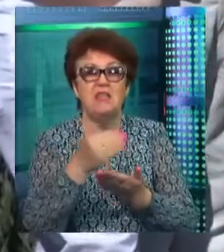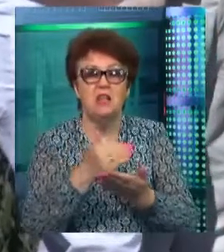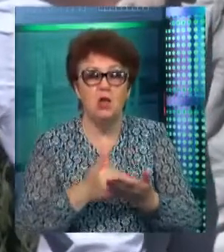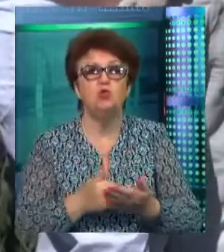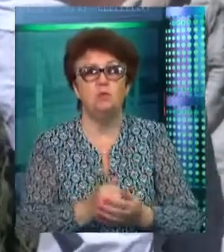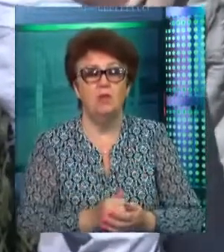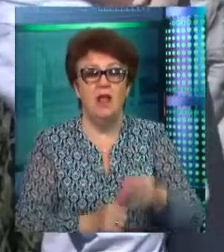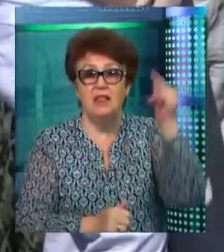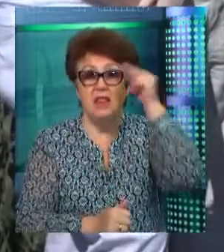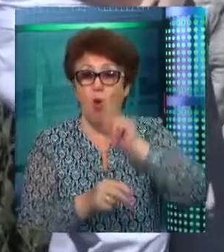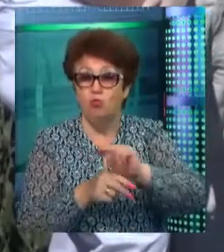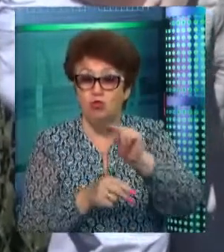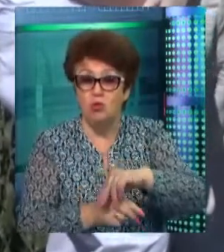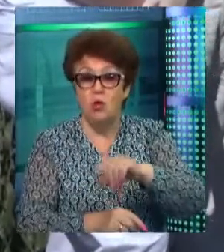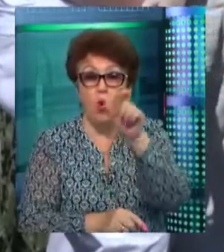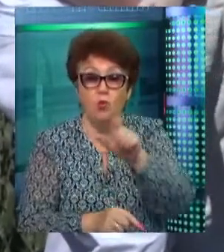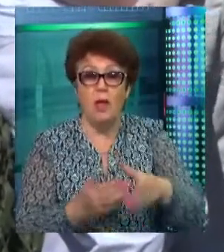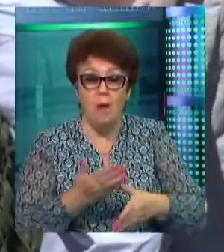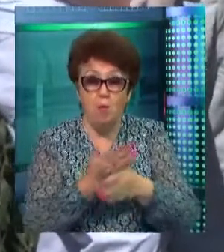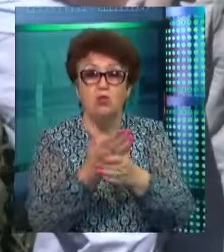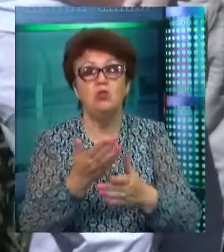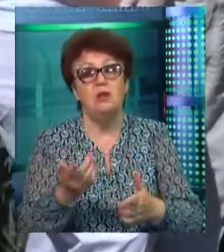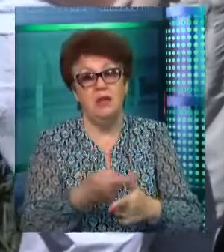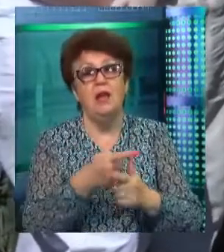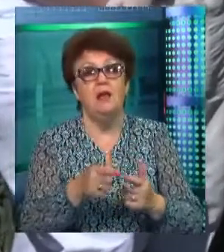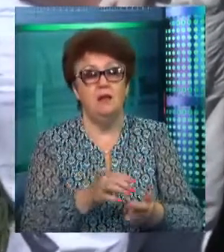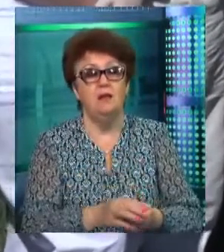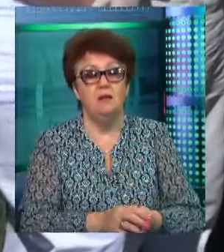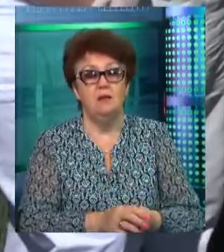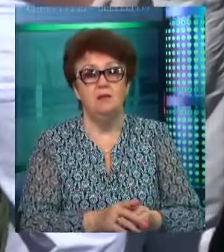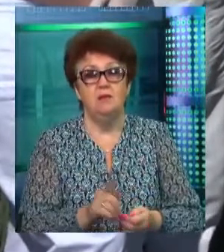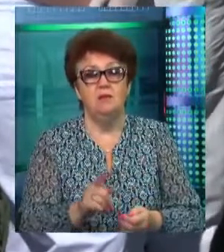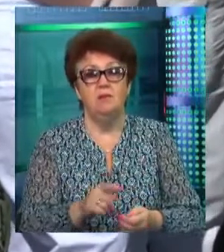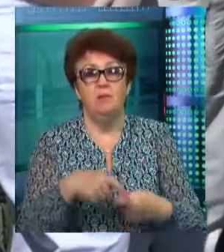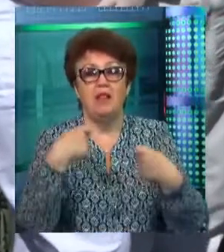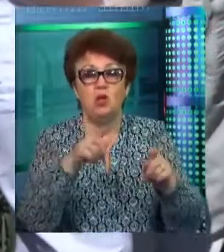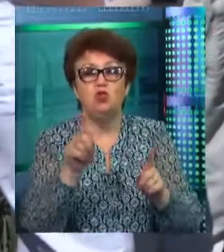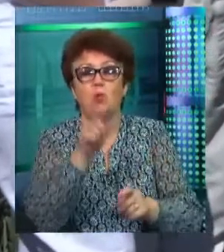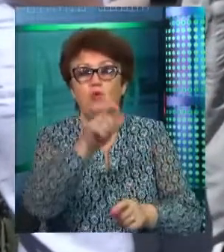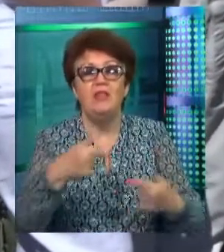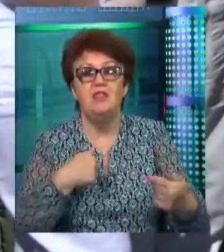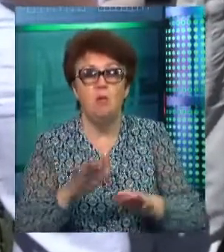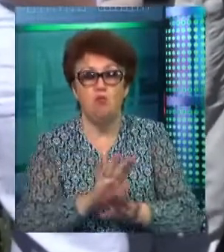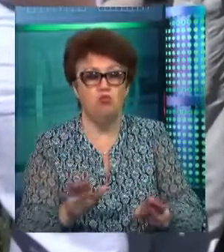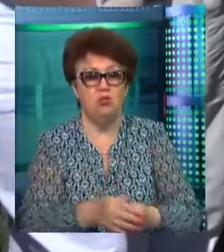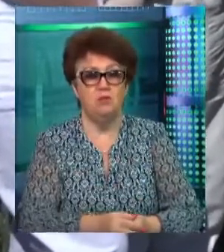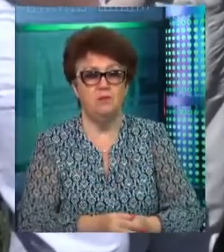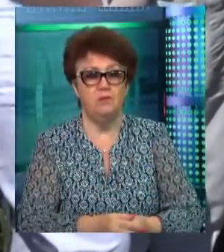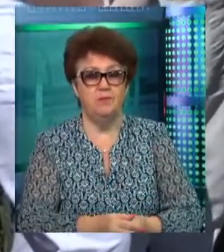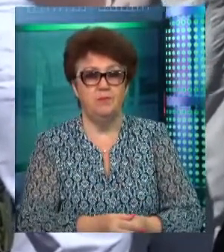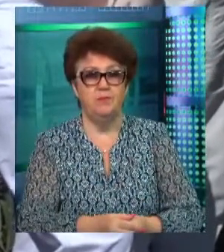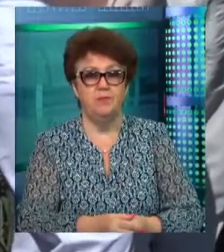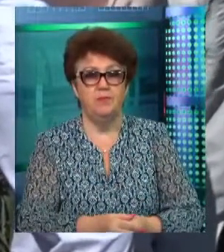давно или научить люди помощью и это поможет мне про дальше людей не мучают татьян пусть продав получим в ринге это нужно